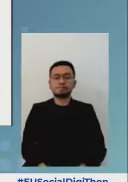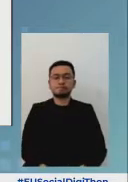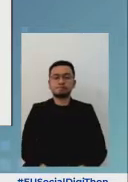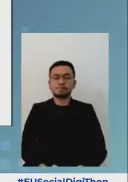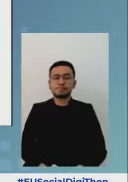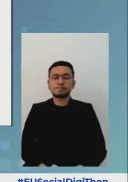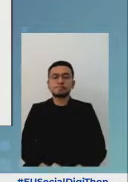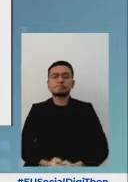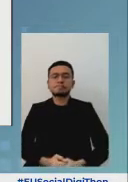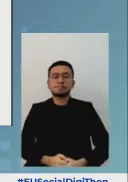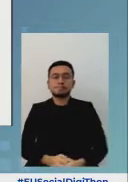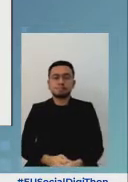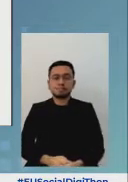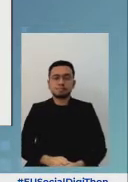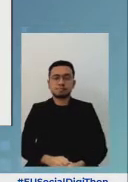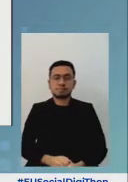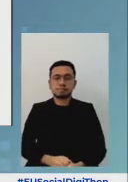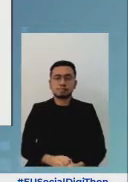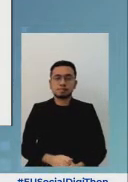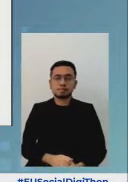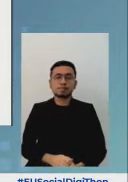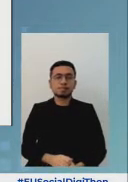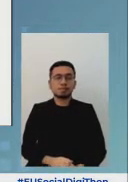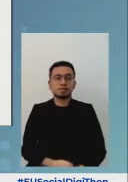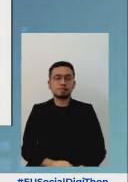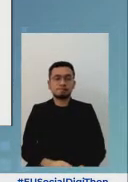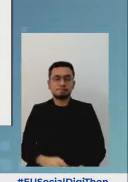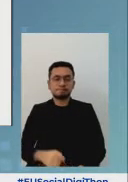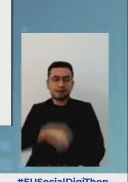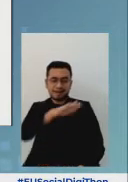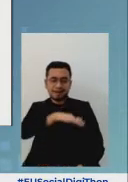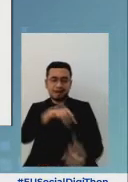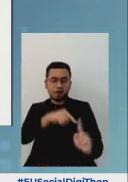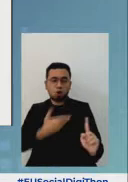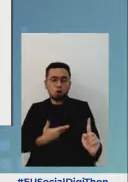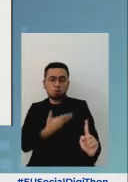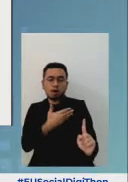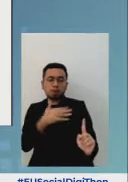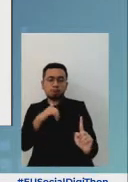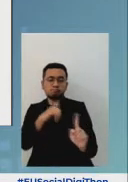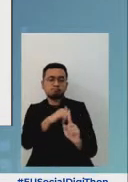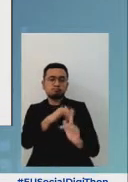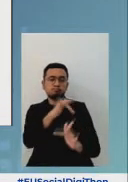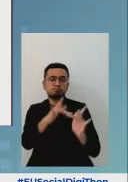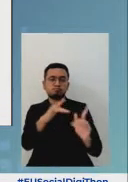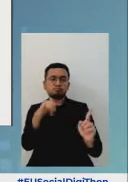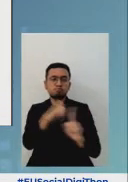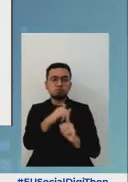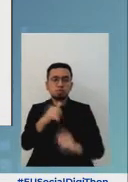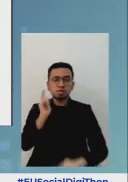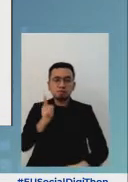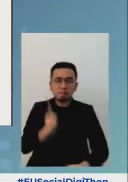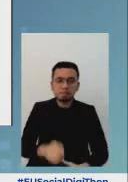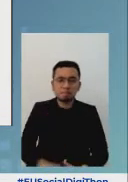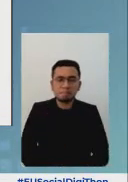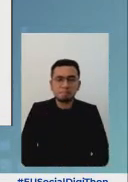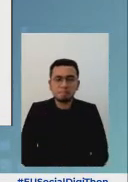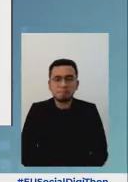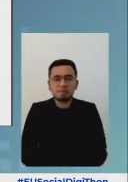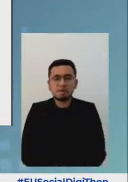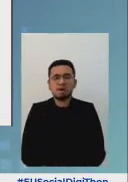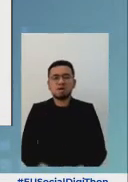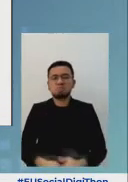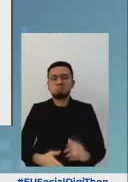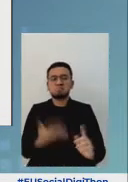Oke, kenapa sih seorang anak itu menjadi korban cyberbullying? Ya, dia dianggap pesaing, ya, dia dianggap nggak mampu,